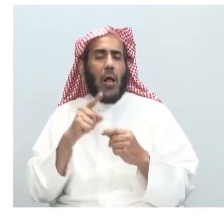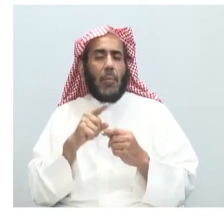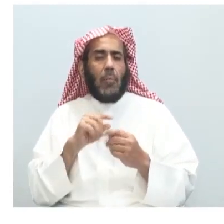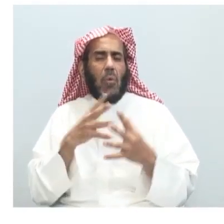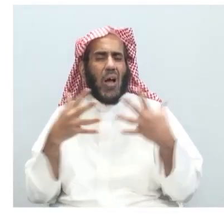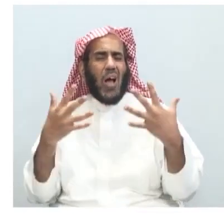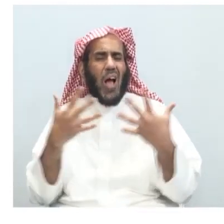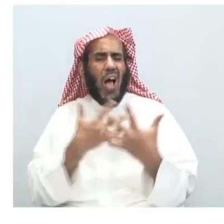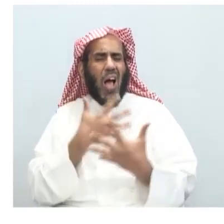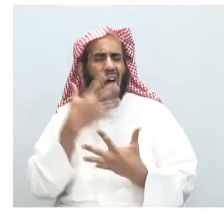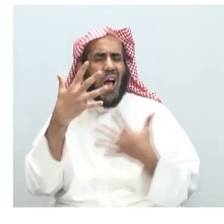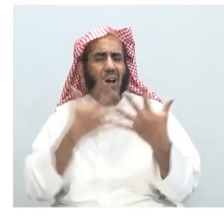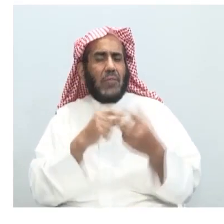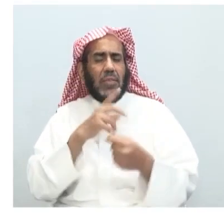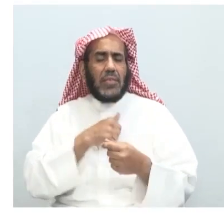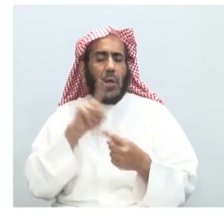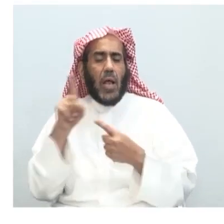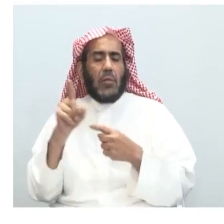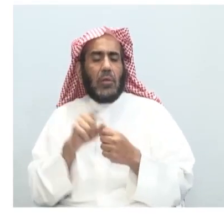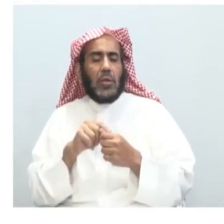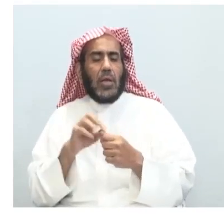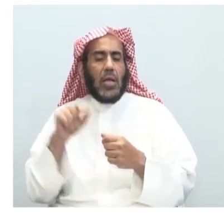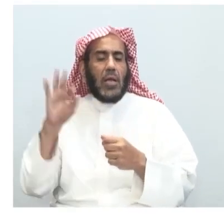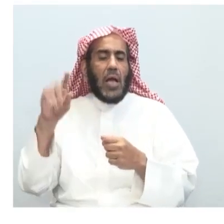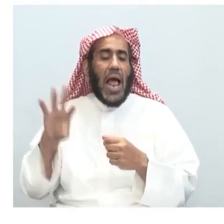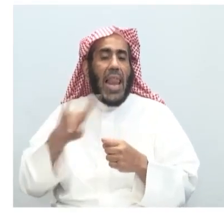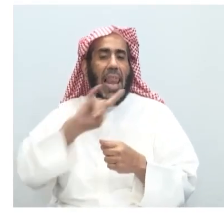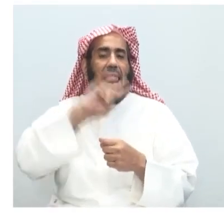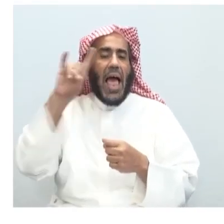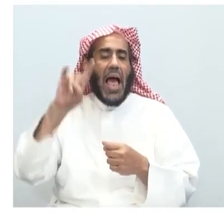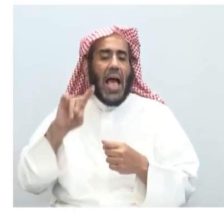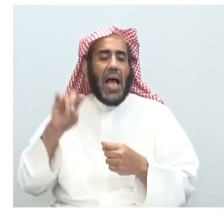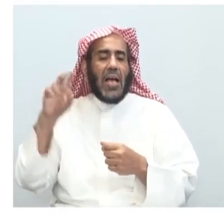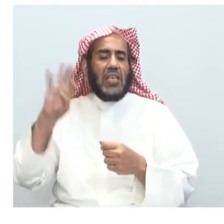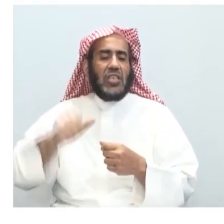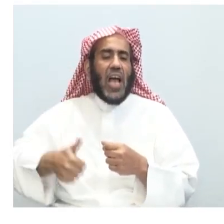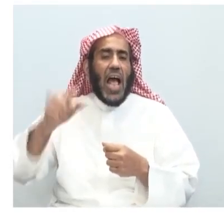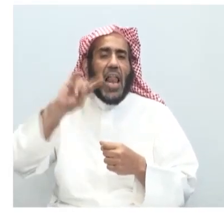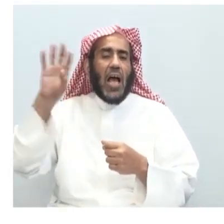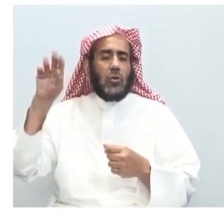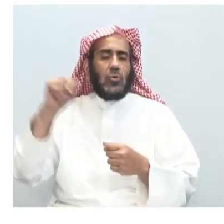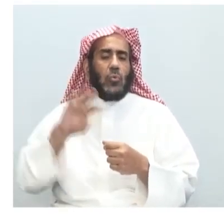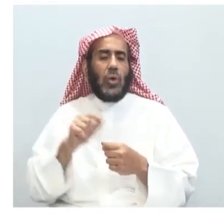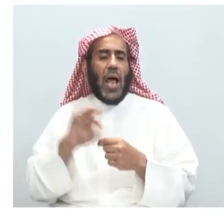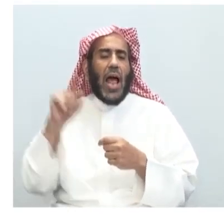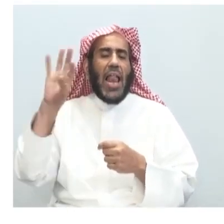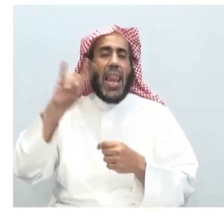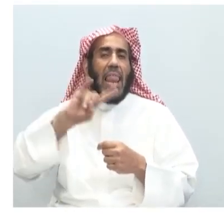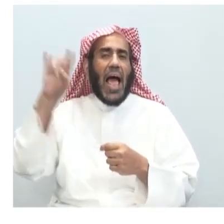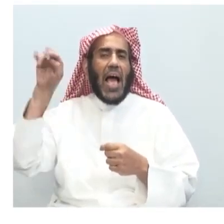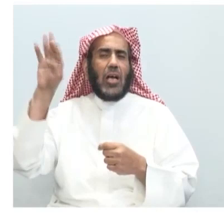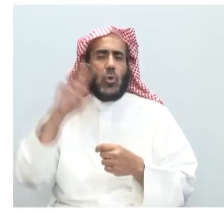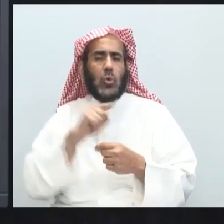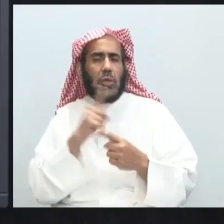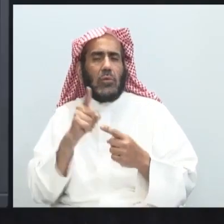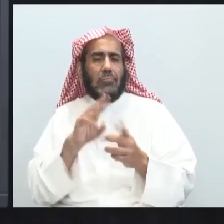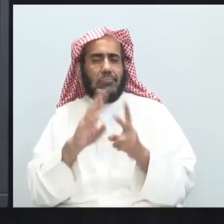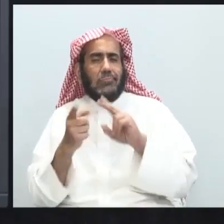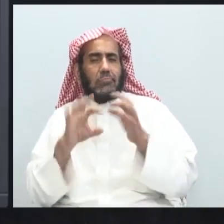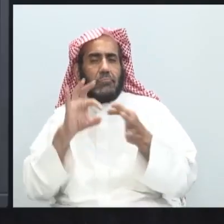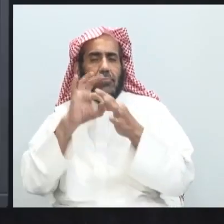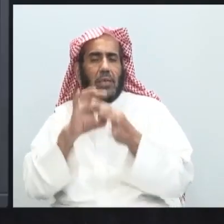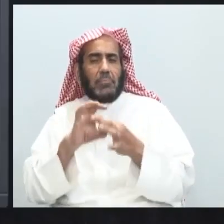خربطه في التسميه لاحظ هنا الجاله وهنا اللاكتوز فحتى يكون هناك